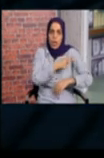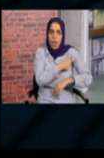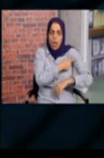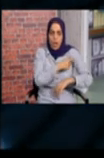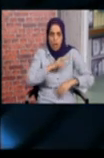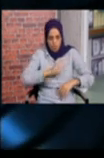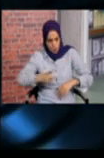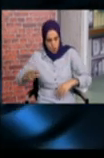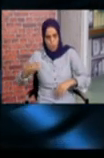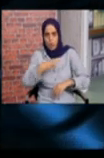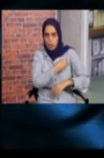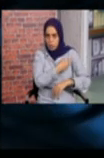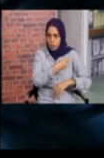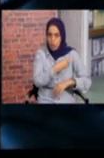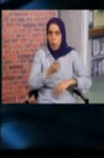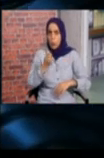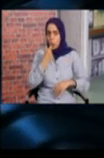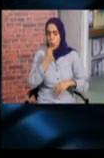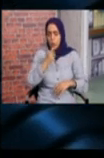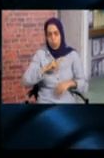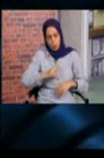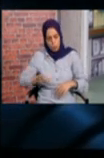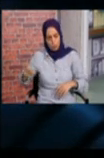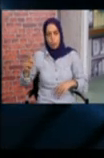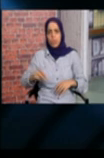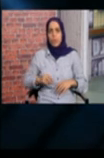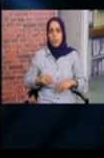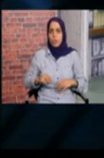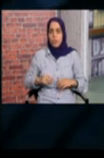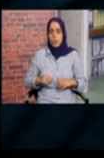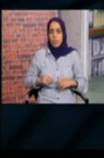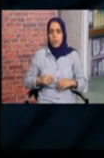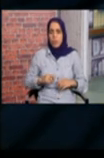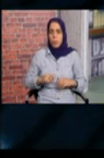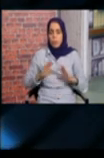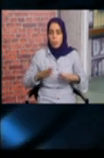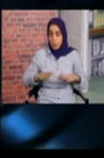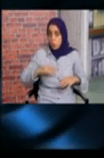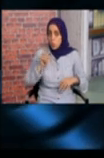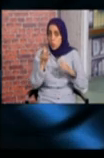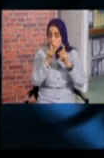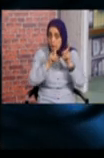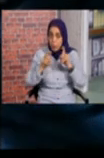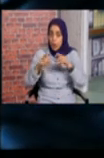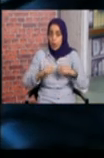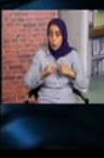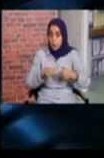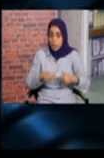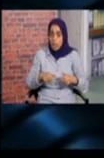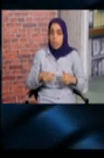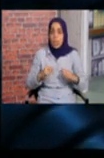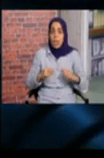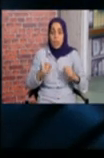في السوق، اللي هي الاستروكس والبودو. تمام. طيب يا دكتور احمد، ده برضو سؤال يعني بيحضرني، هو عادة